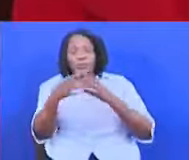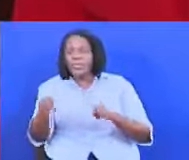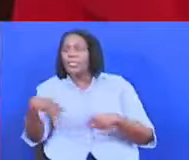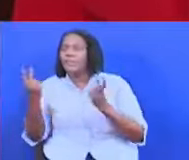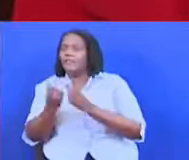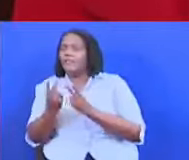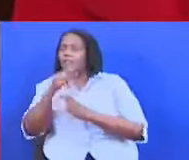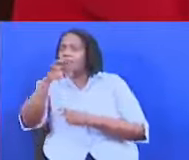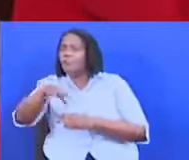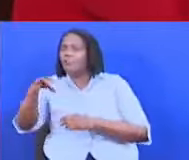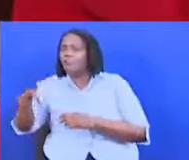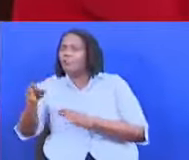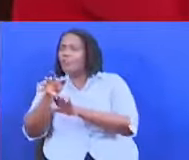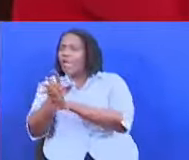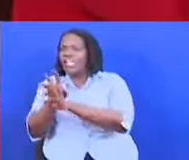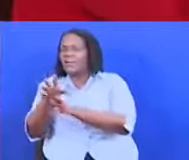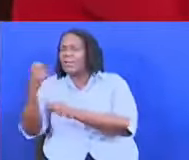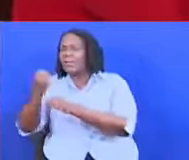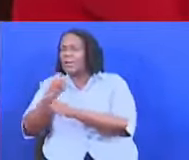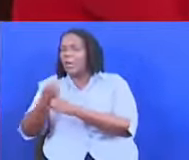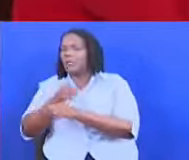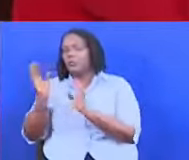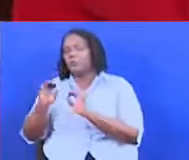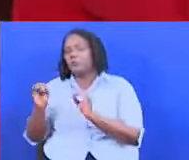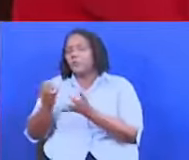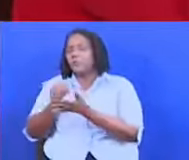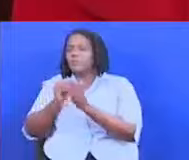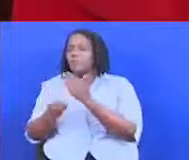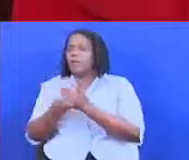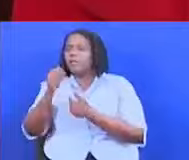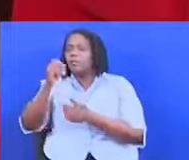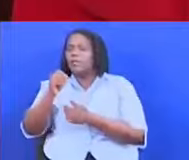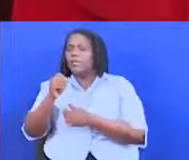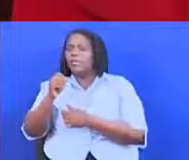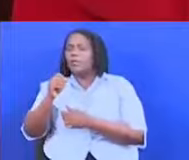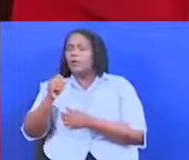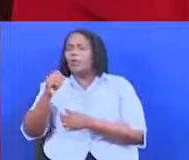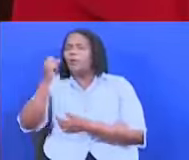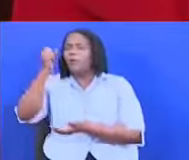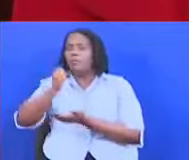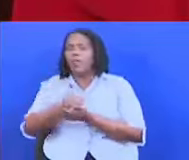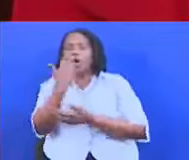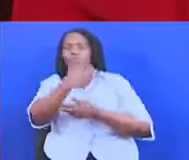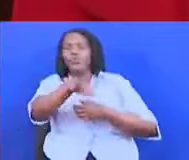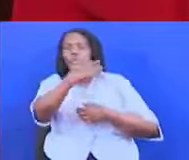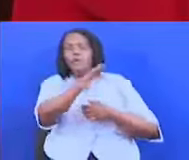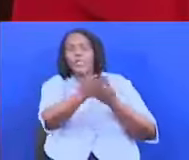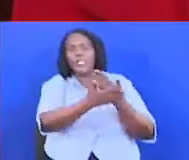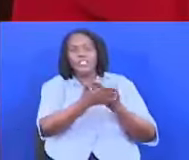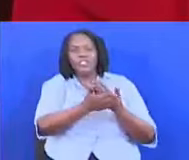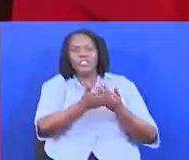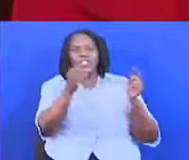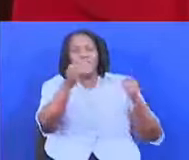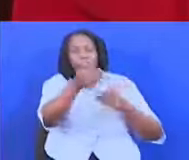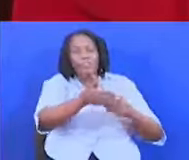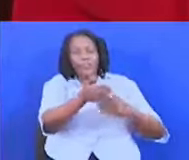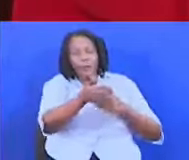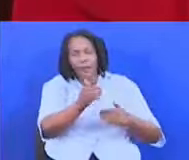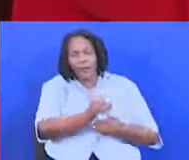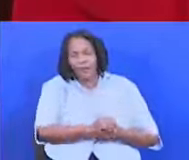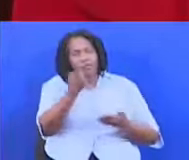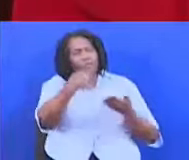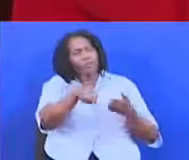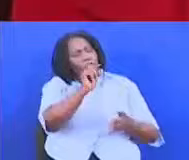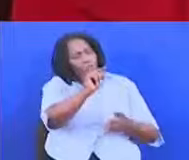ajili ya kuhudumia hayafanyi kazi sasa kwa sababu wanatorosha mazao wanaenda kuuzia nchi jirani ambako ushuru wake uko chini. Niombe